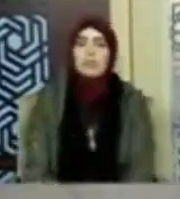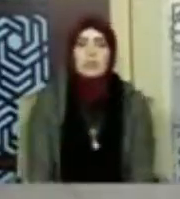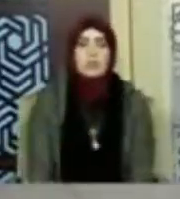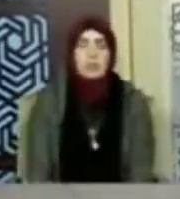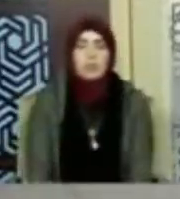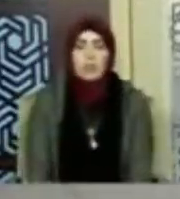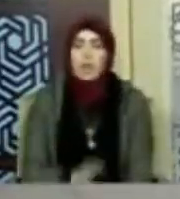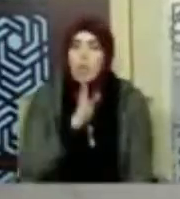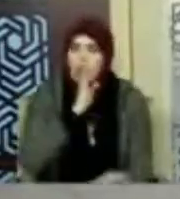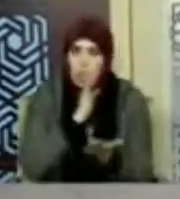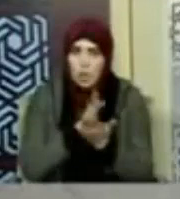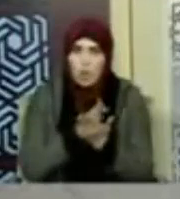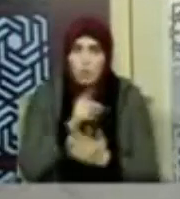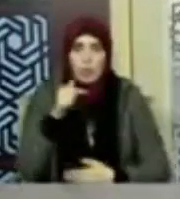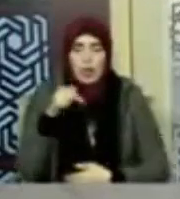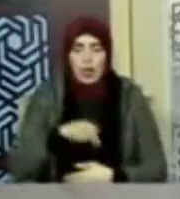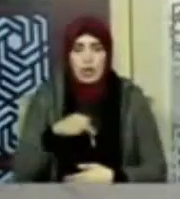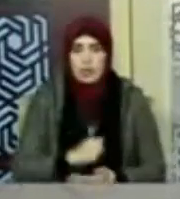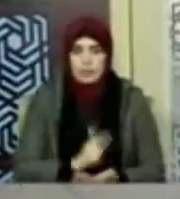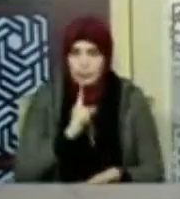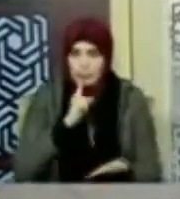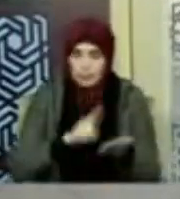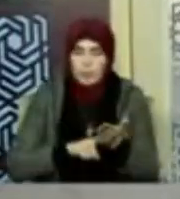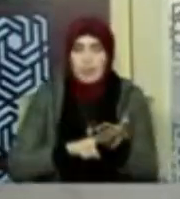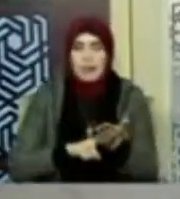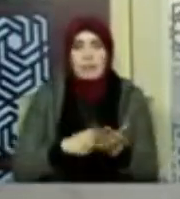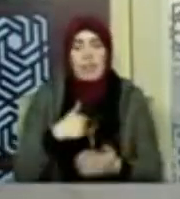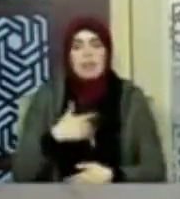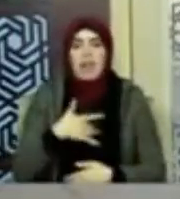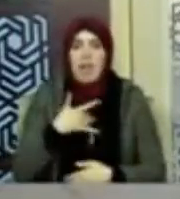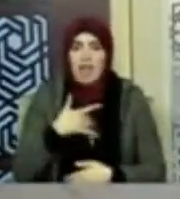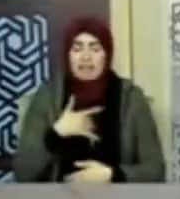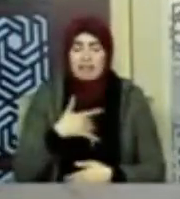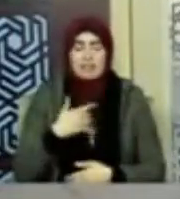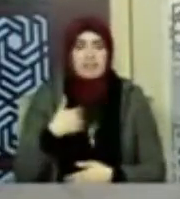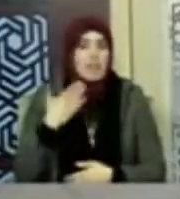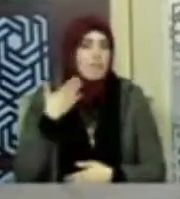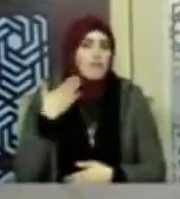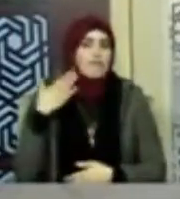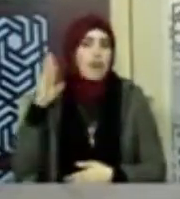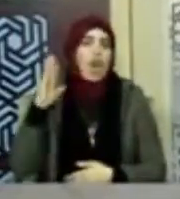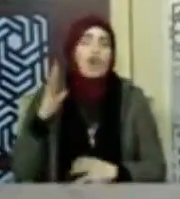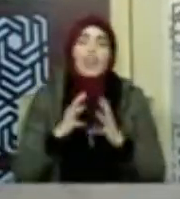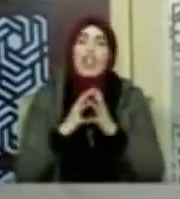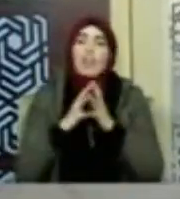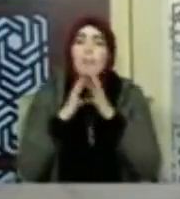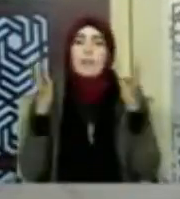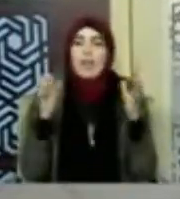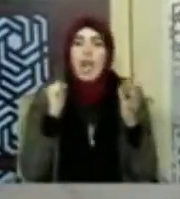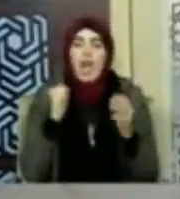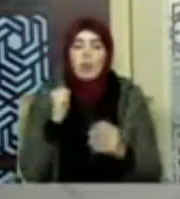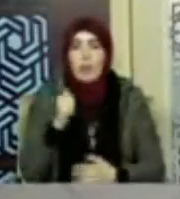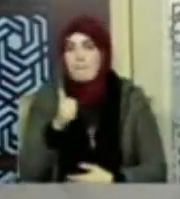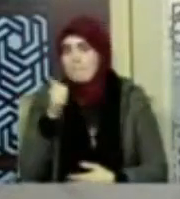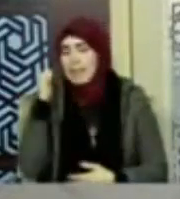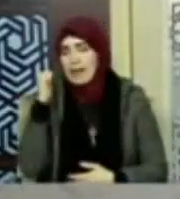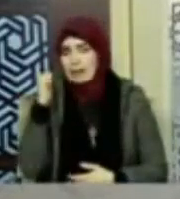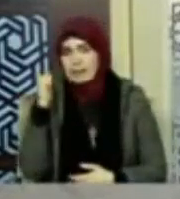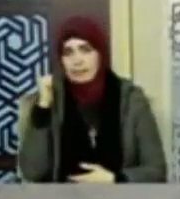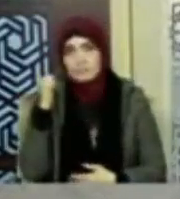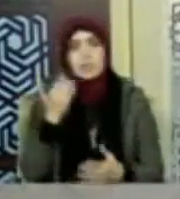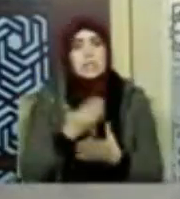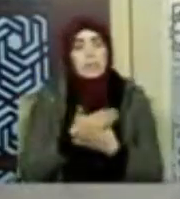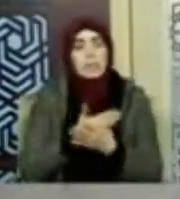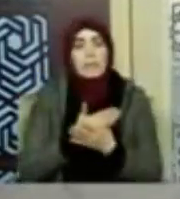والحقيقة لقد شعرت بفخر كبير أمس